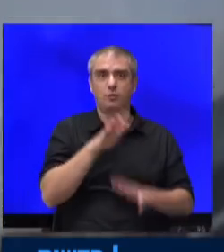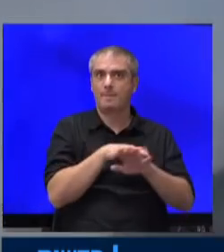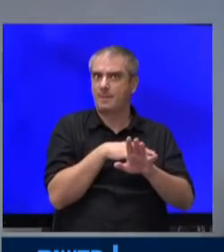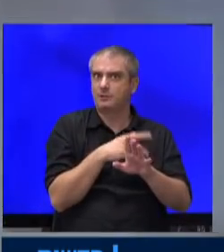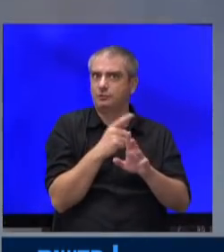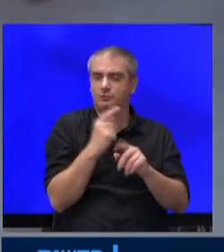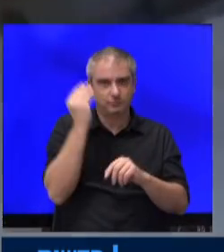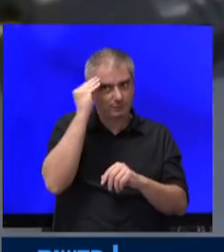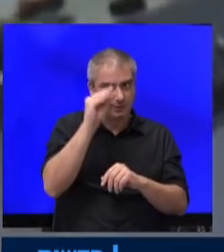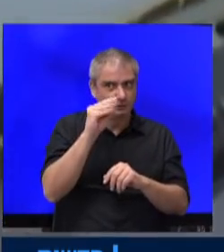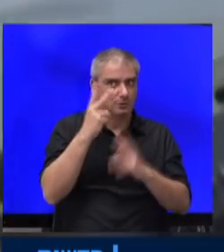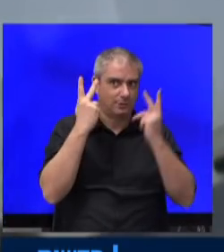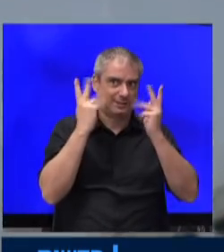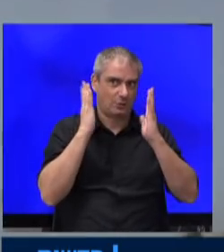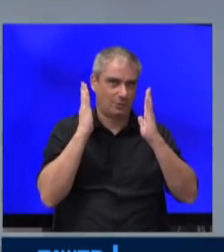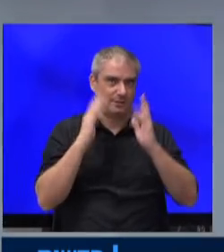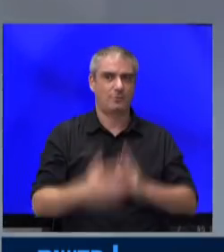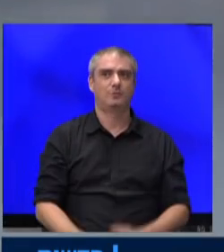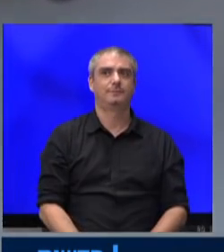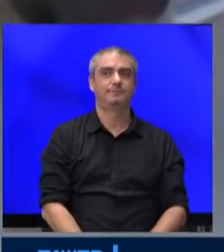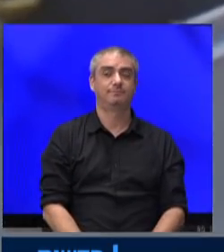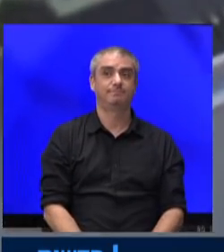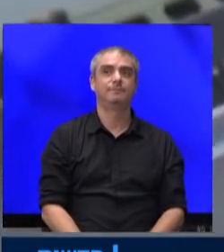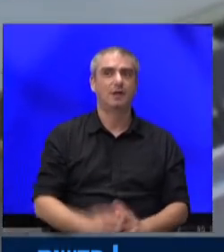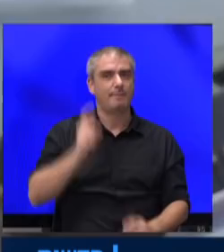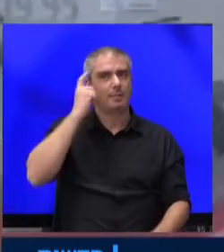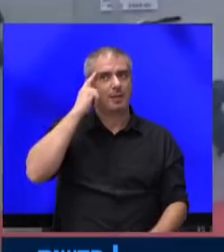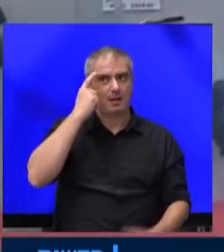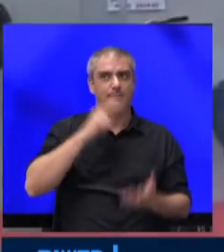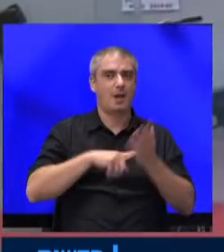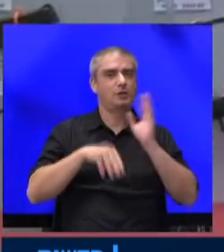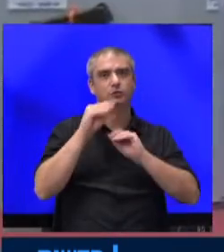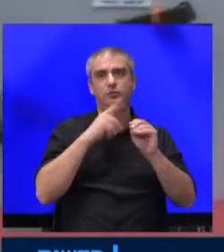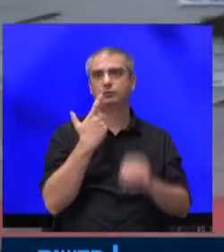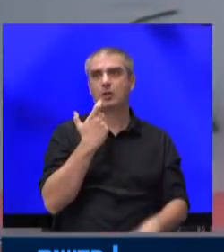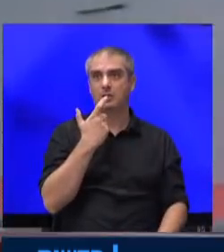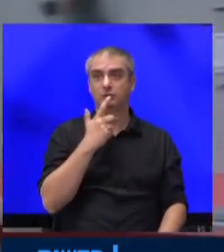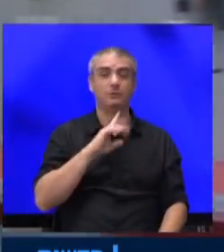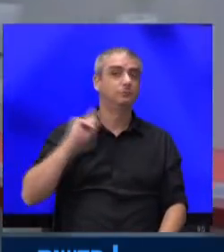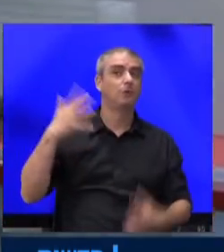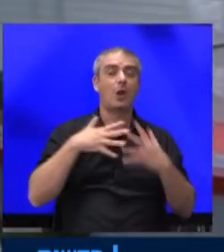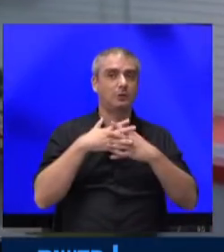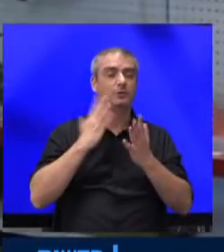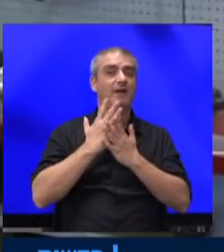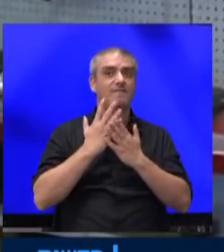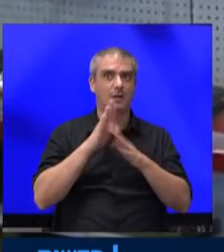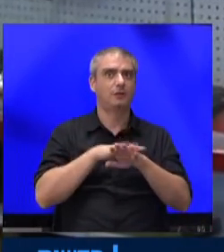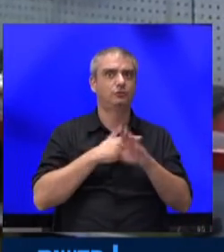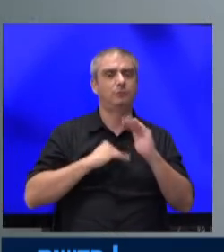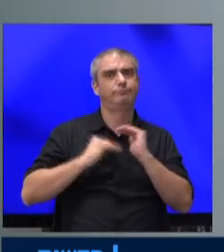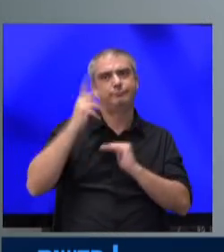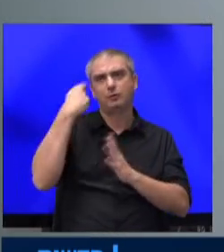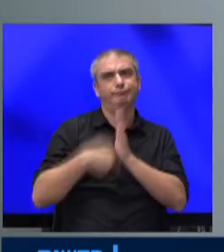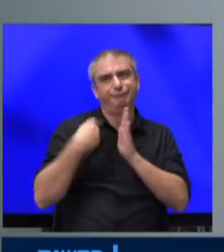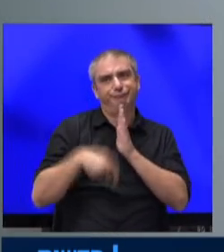חיונית. יש גם דאגה מפני שימוש בנשק. ברחבי אמריקה כבר הורגשה עלייה בהצטיידות לפני הבחירות.